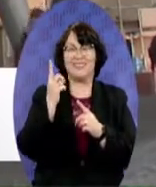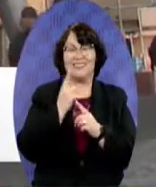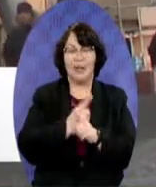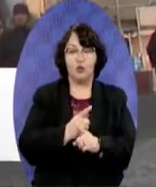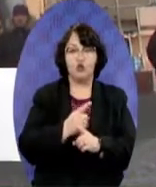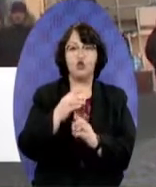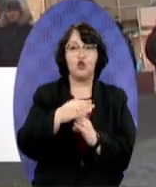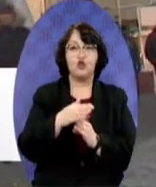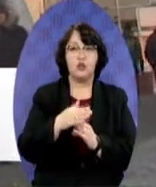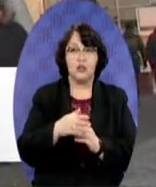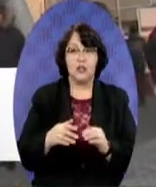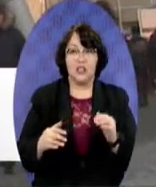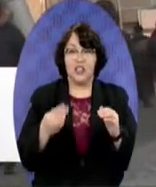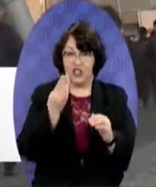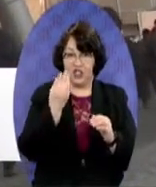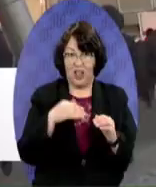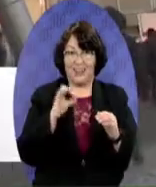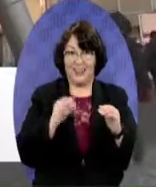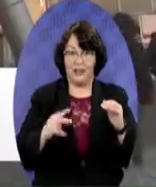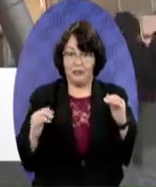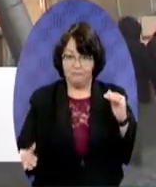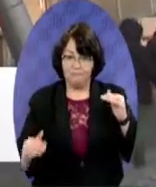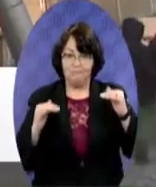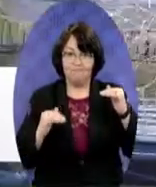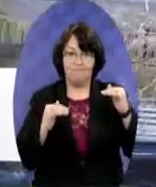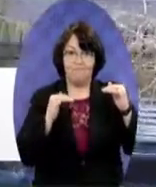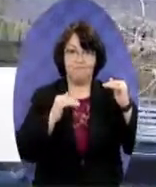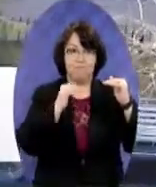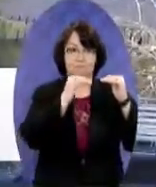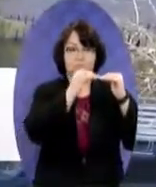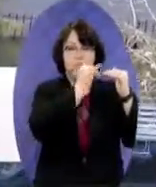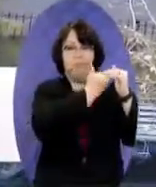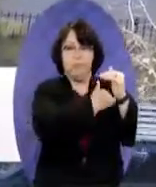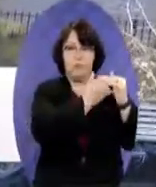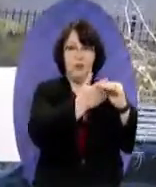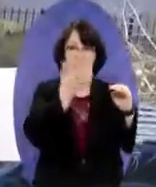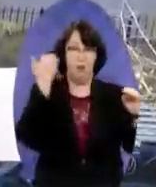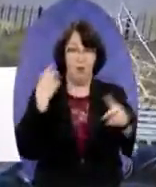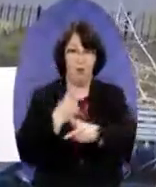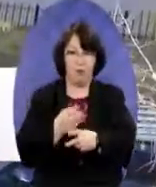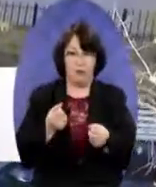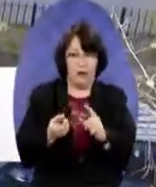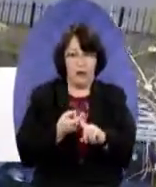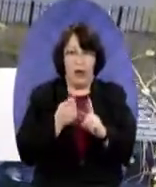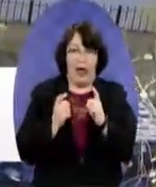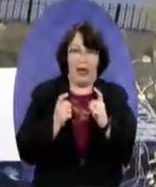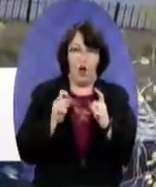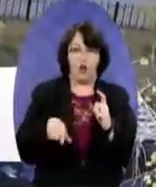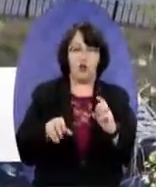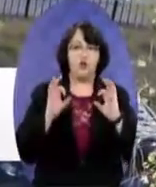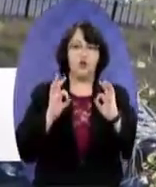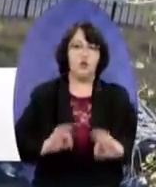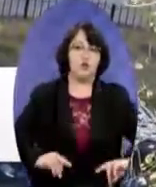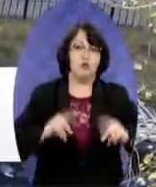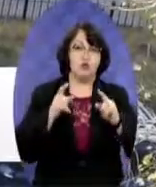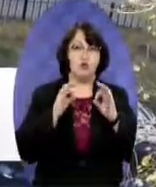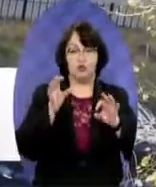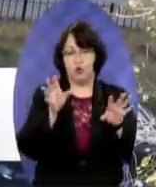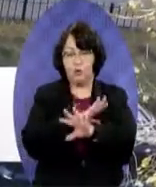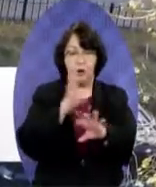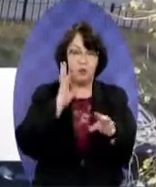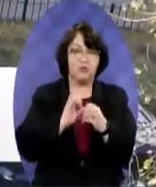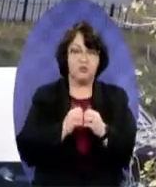хуульд зэрэг дэвийг шатлаж олгодог тогтолцоог бүрдүүлсэн өмнөх хуульд энэ заалт маргаан дагуулж байсныг өөрчилсөн нь зөв шийдэл болсон гэдгийг төрийн байгууллагын